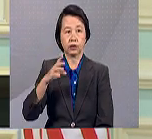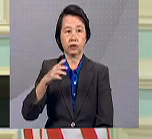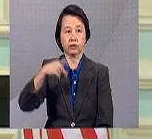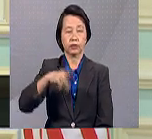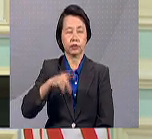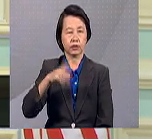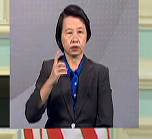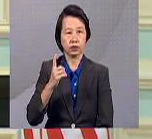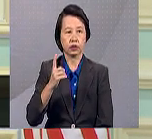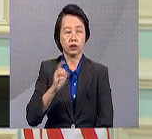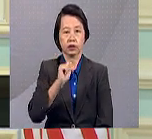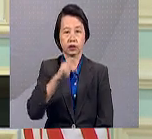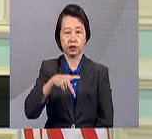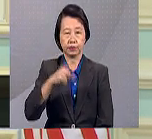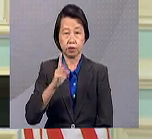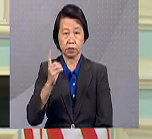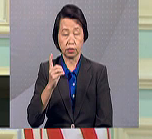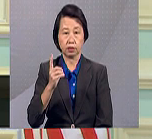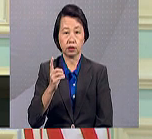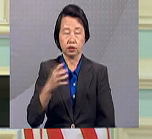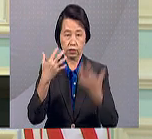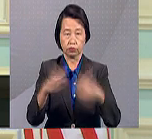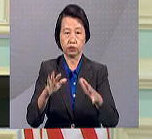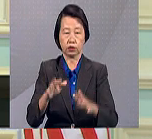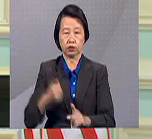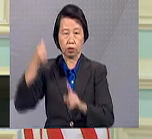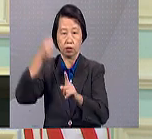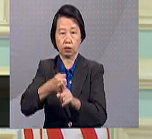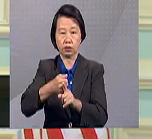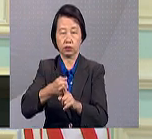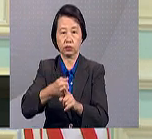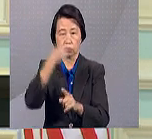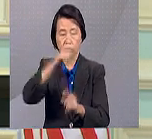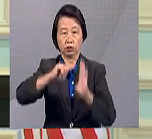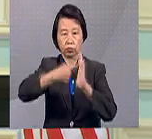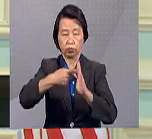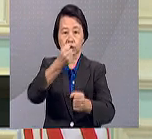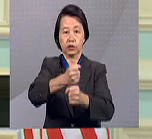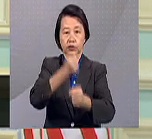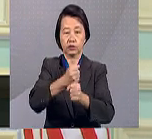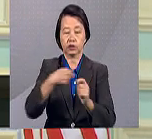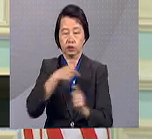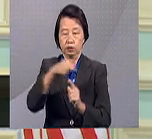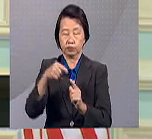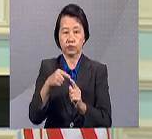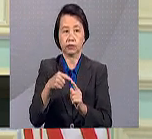AKPD, AKPD ini telah pun diarahkan untuk mula bekerja apabila